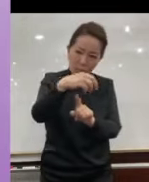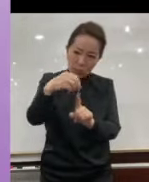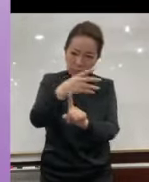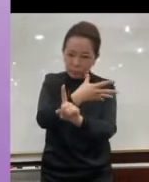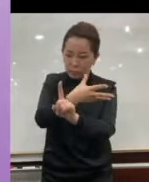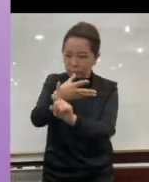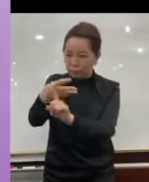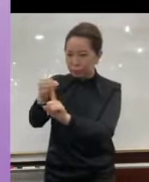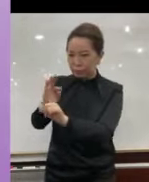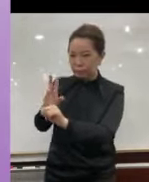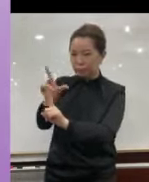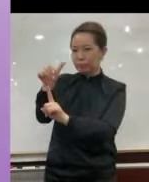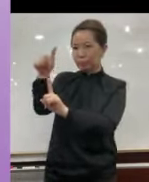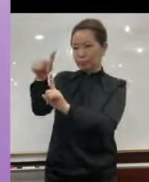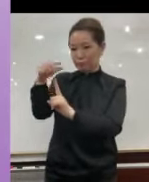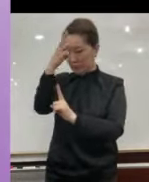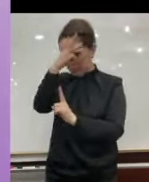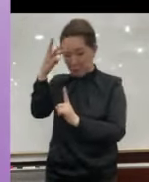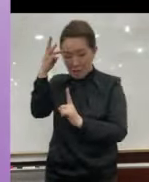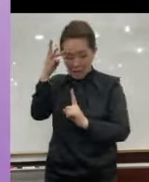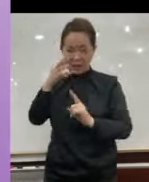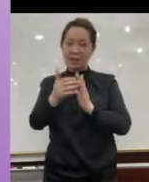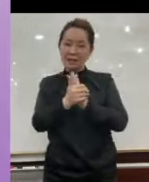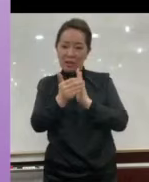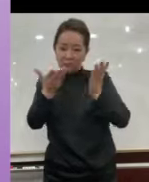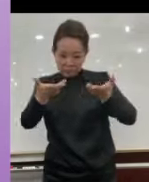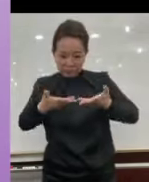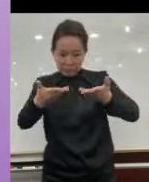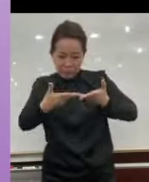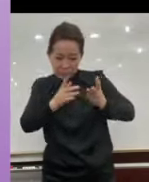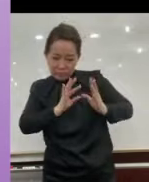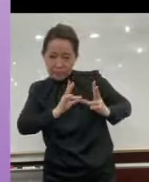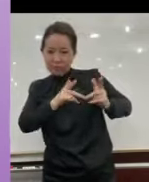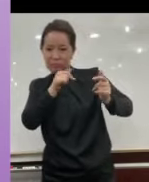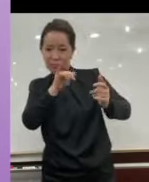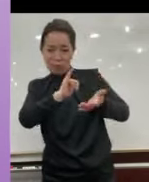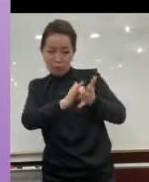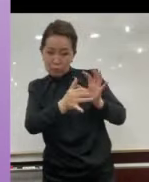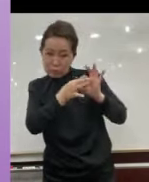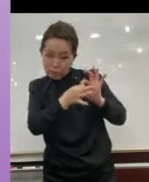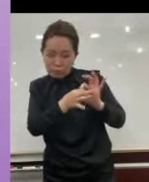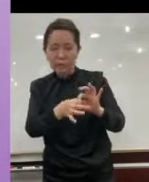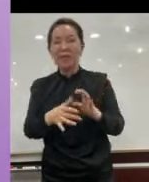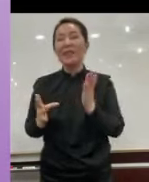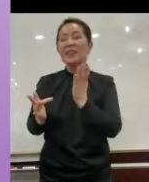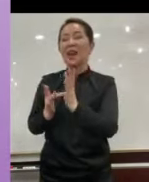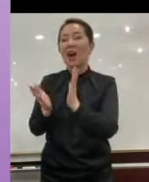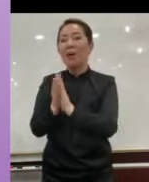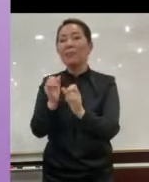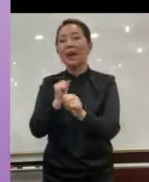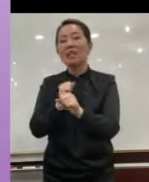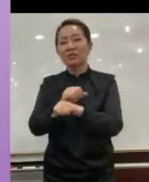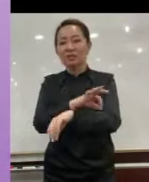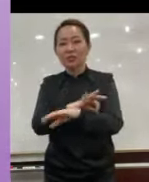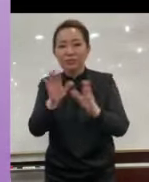мэдлэг чадварыг одоо олгохыг энэ техникийн хамтын ажиллагааны төсөл зорж байгаа маа.